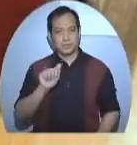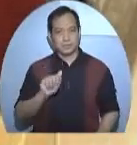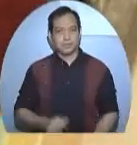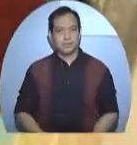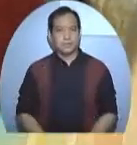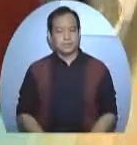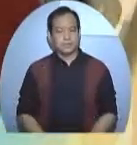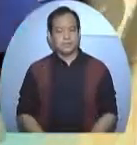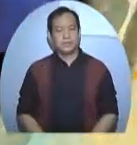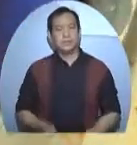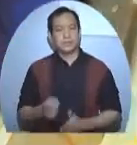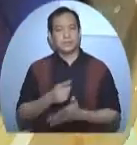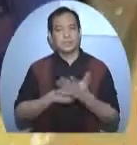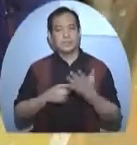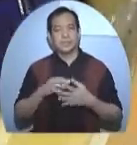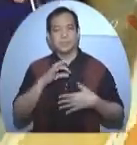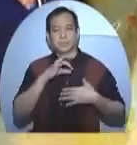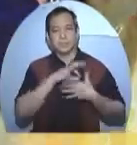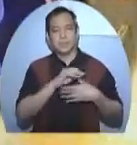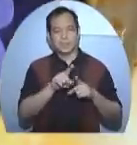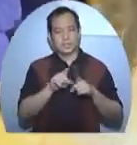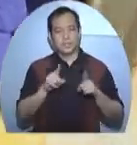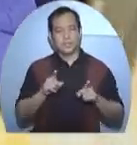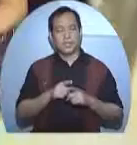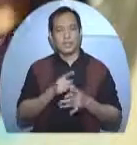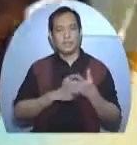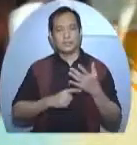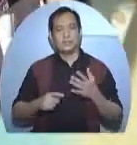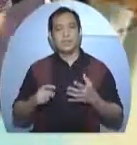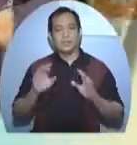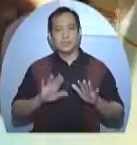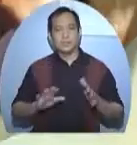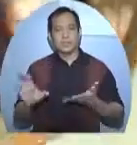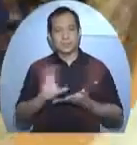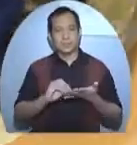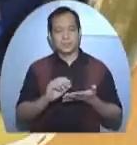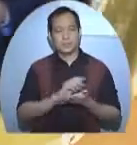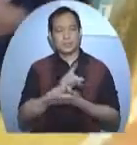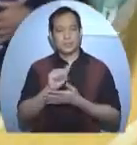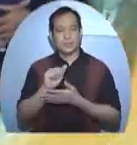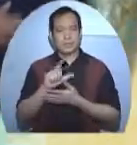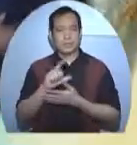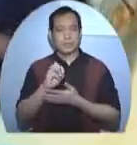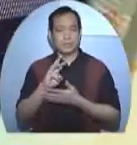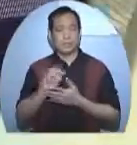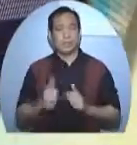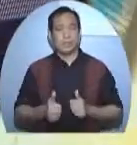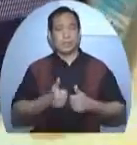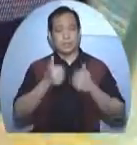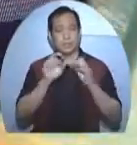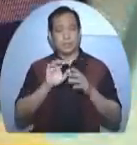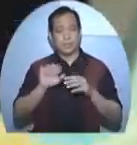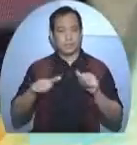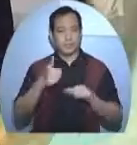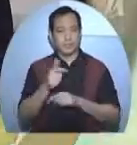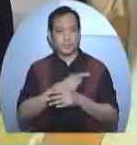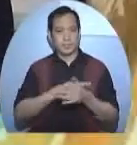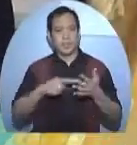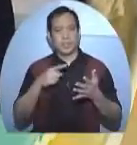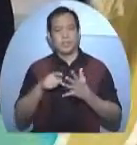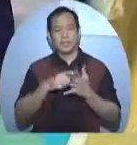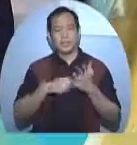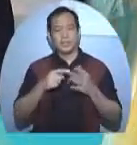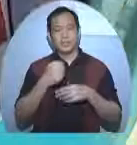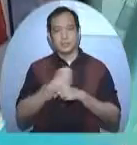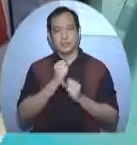sa GMA. Naging beneficiary din ang mga Batang K members ng Aliw Awards Foundation. Ang mga likha ng